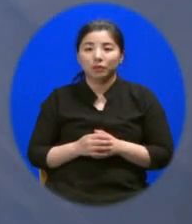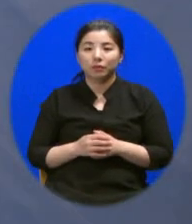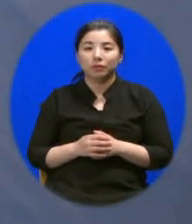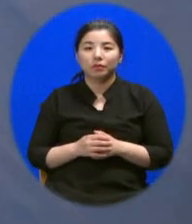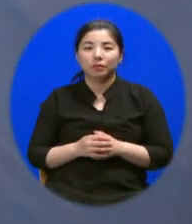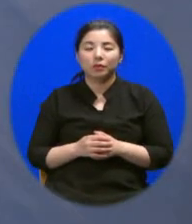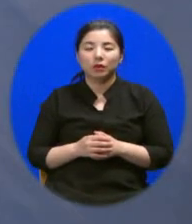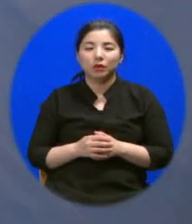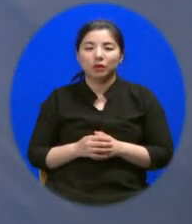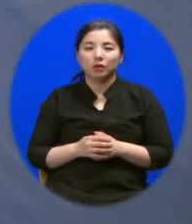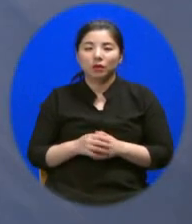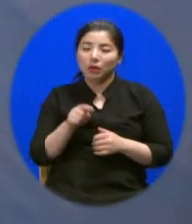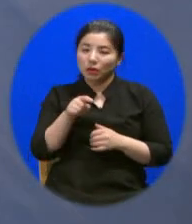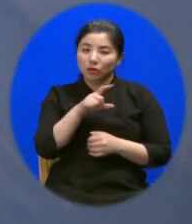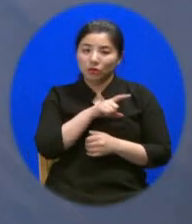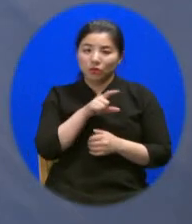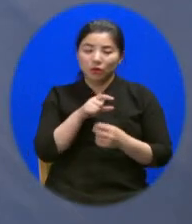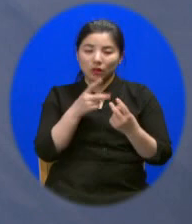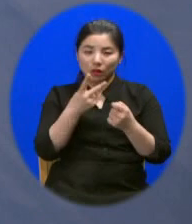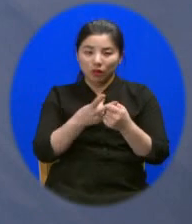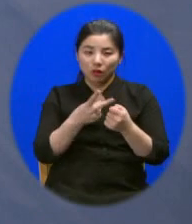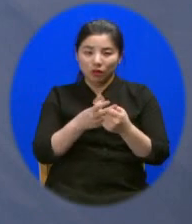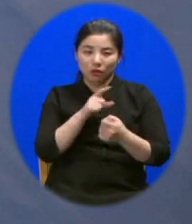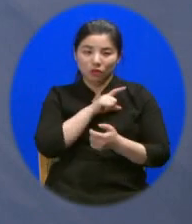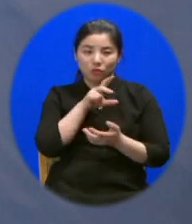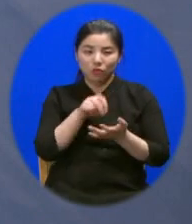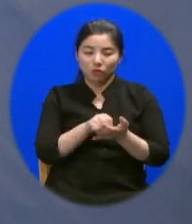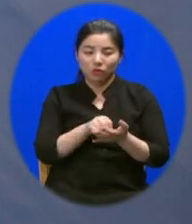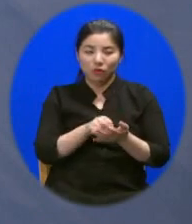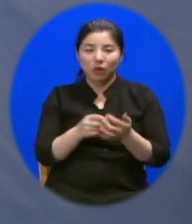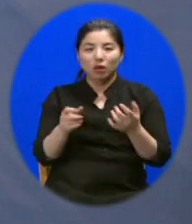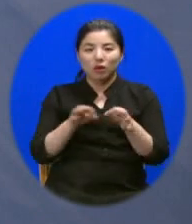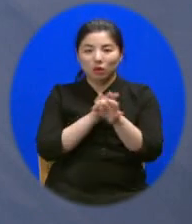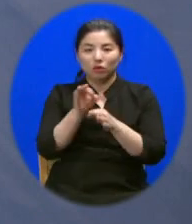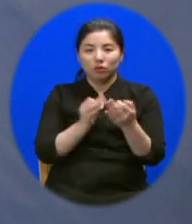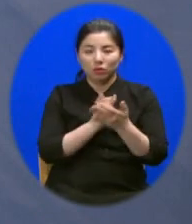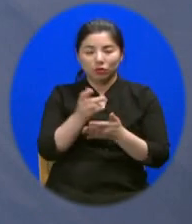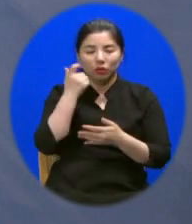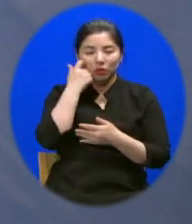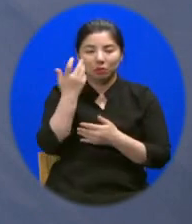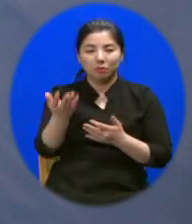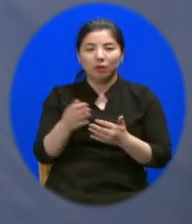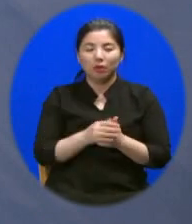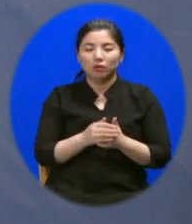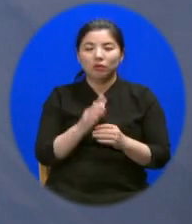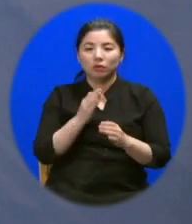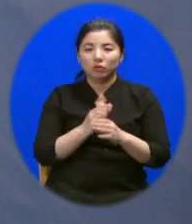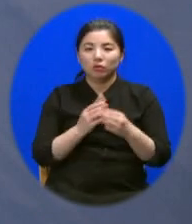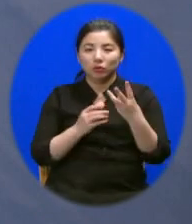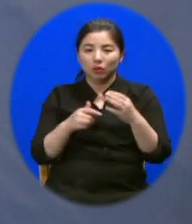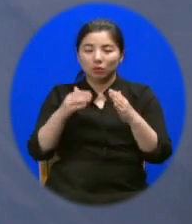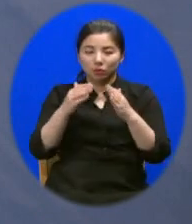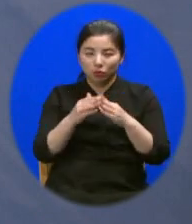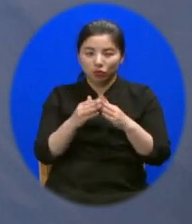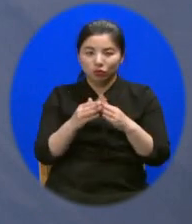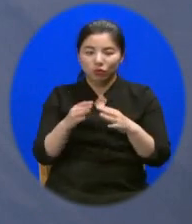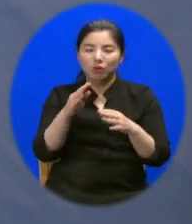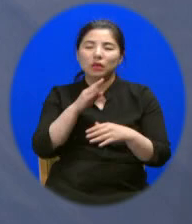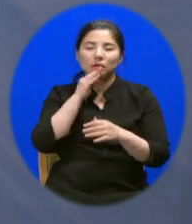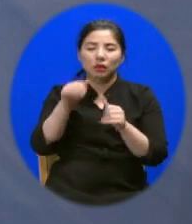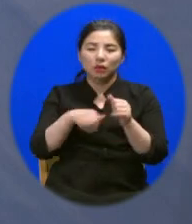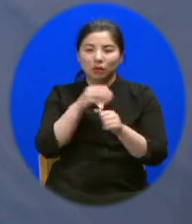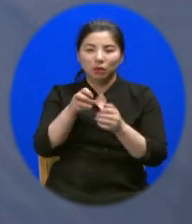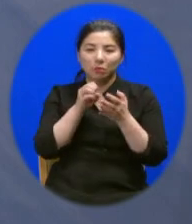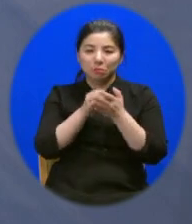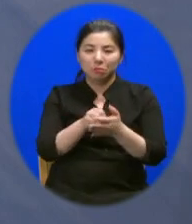이 주제에 역시 경제분야의 공통 실 문을 드리도록 하겠습니다 중부 3분의 현실적인 여건이 반영된 의자